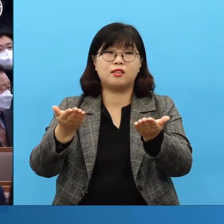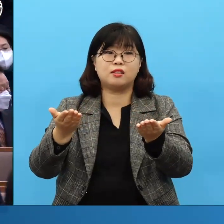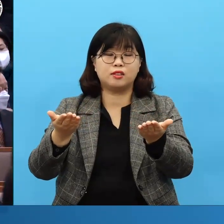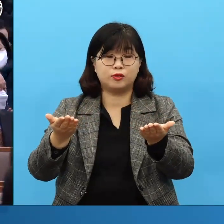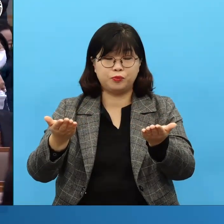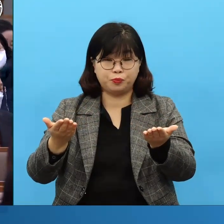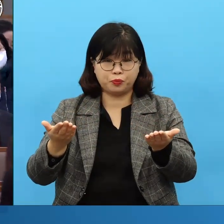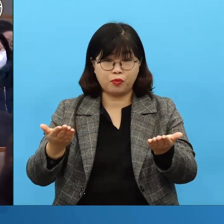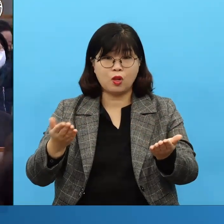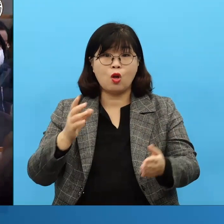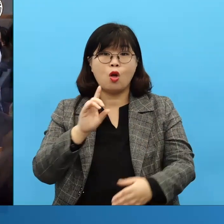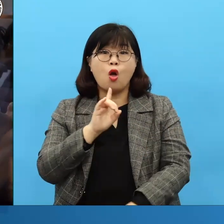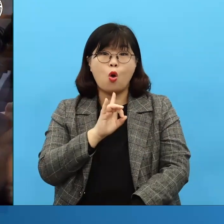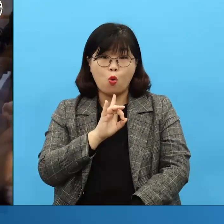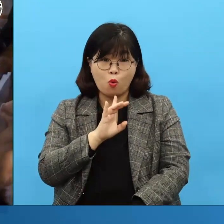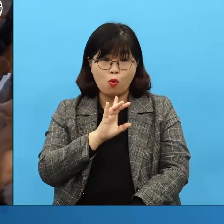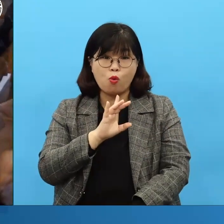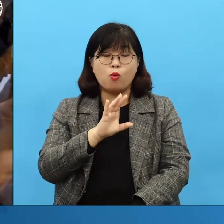주나니